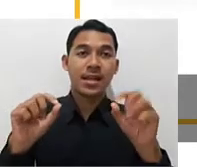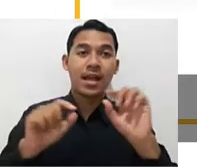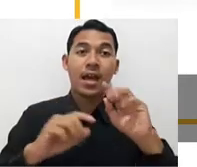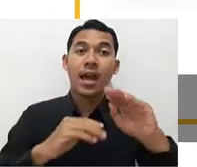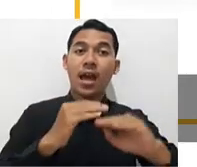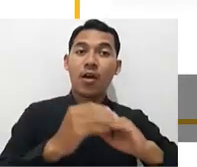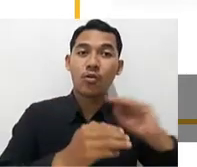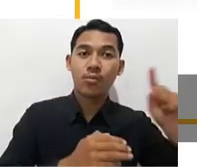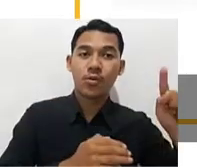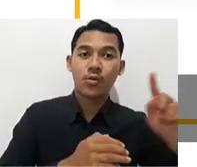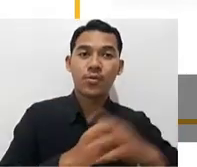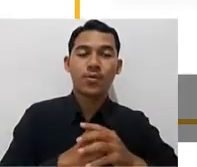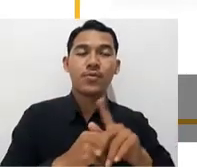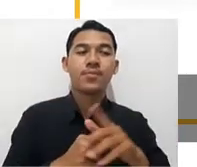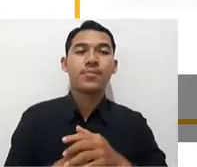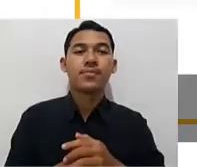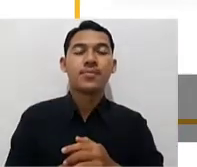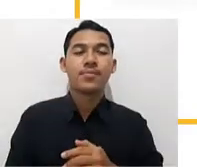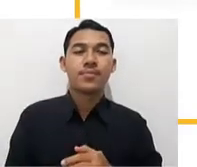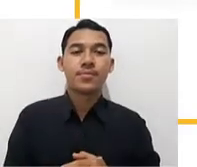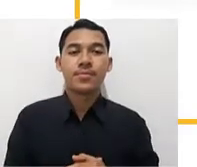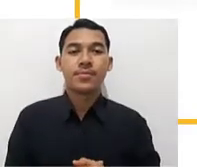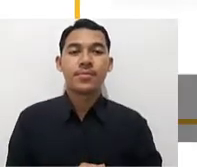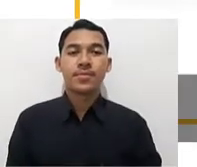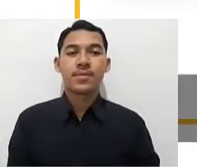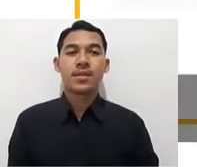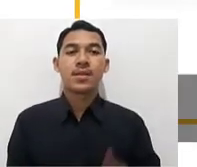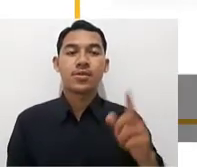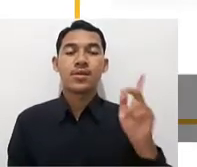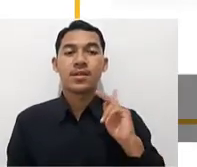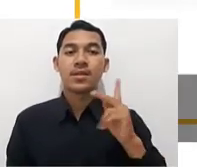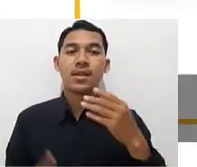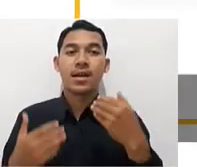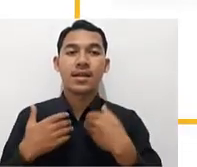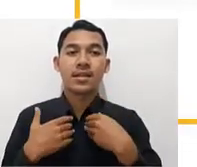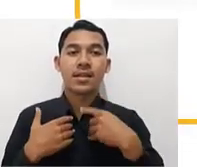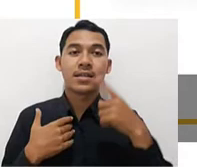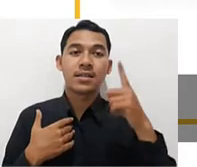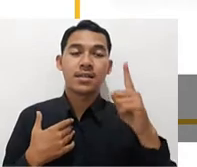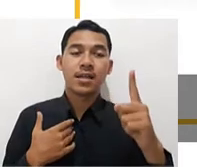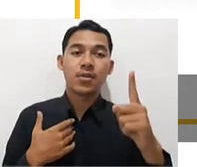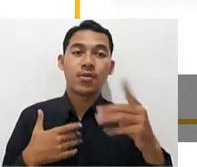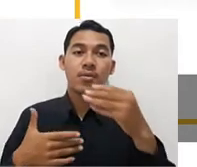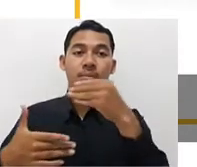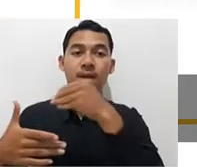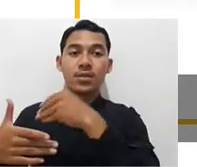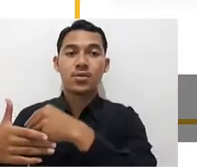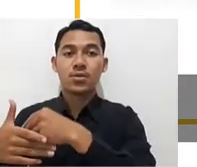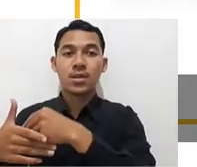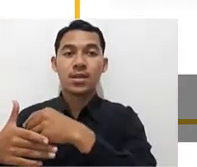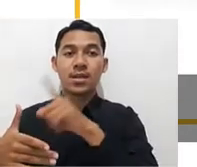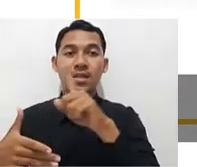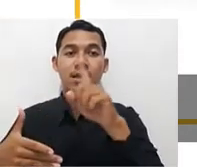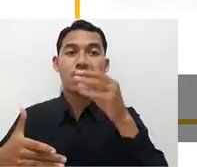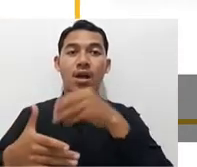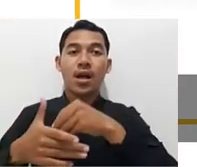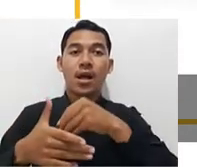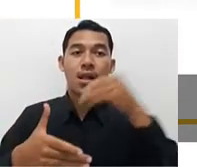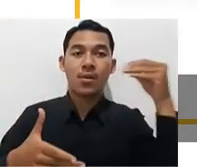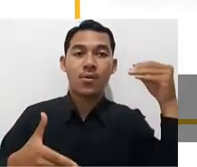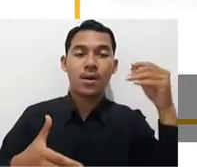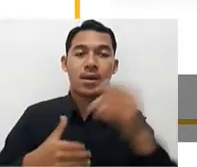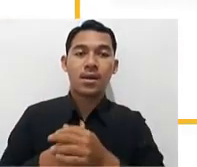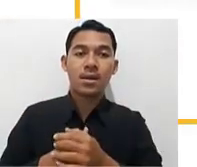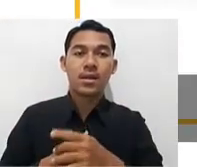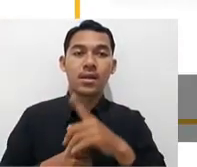register SISO ya atau serial input serial output itu kita ada satu masukan dan ada satu keluaran. Jadi one